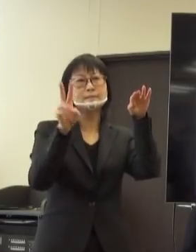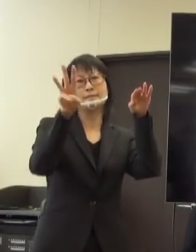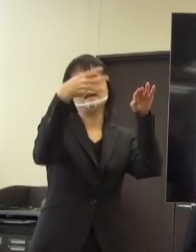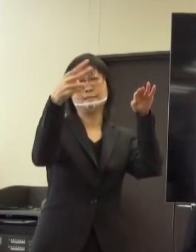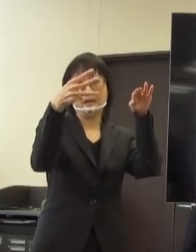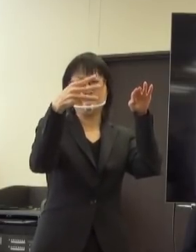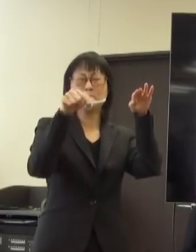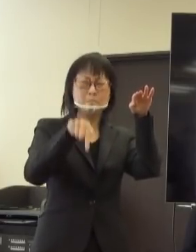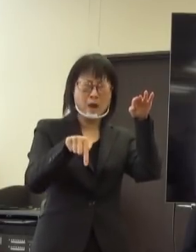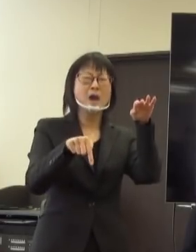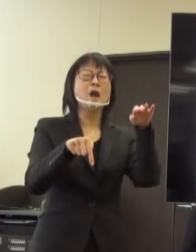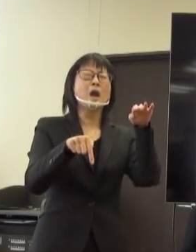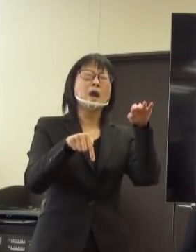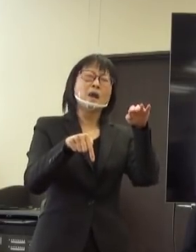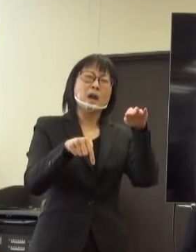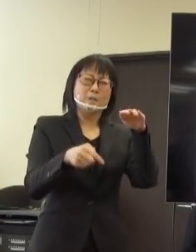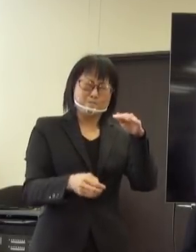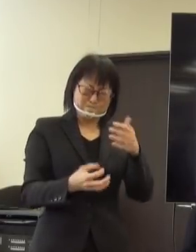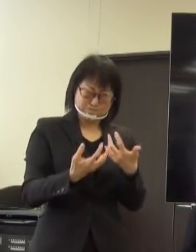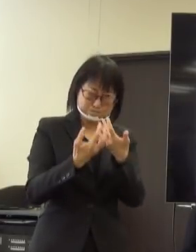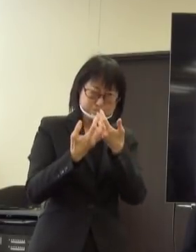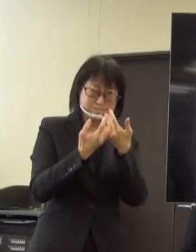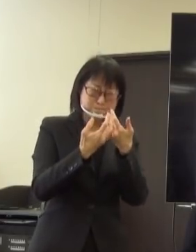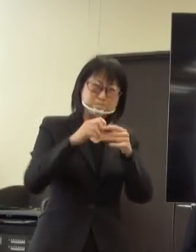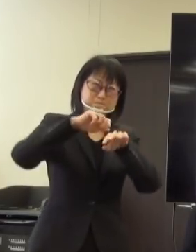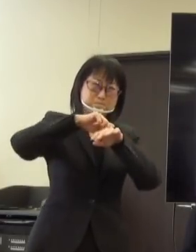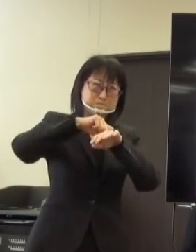ているということが分かって、